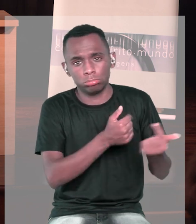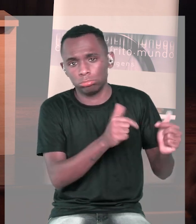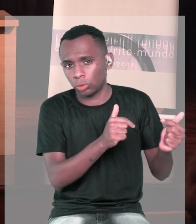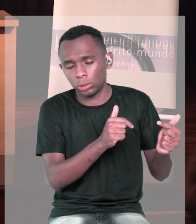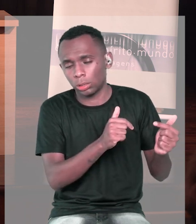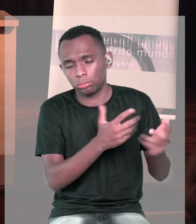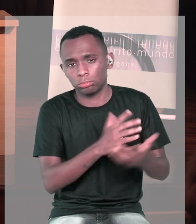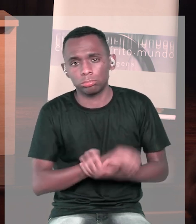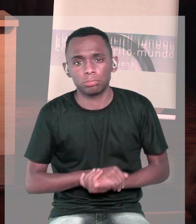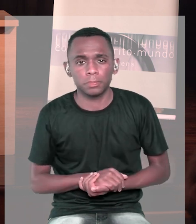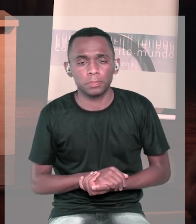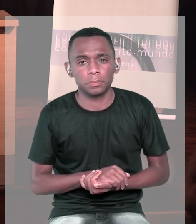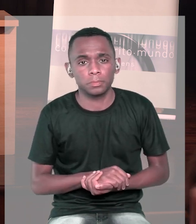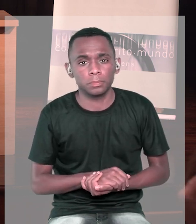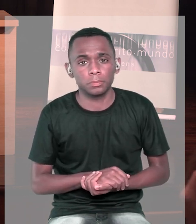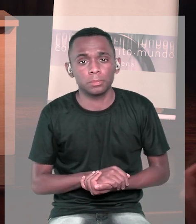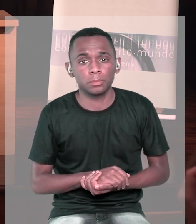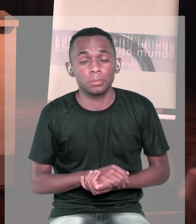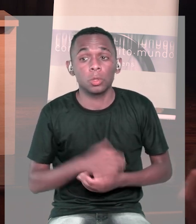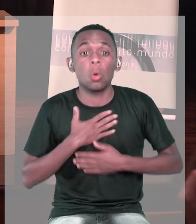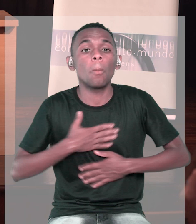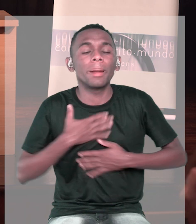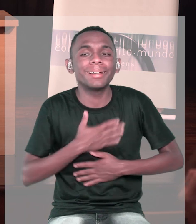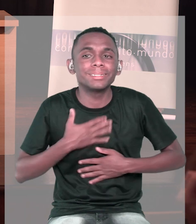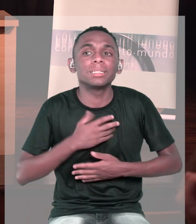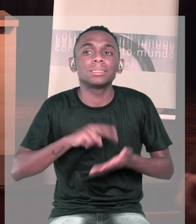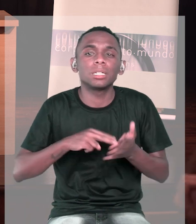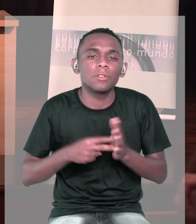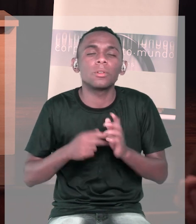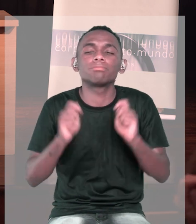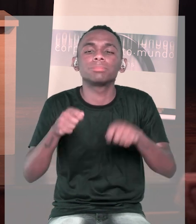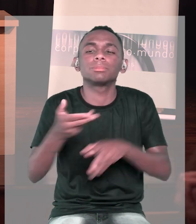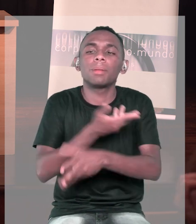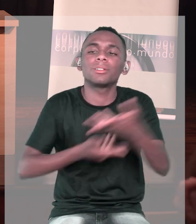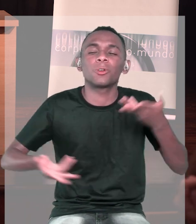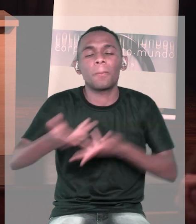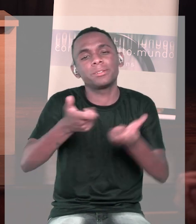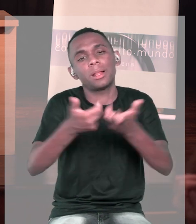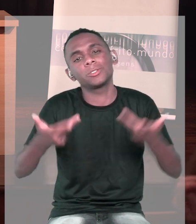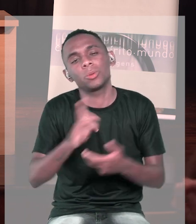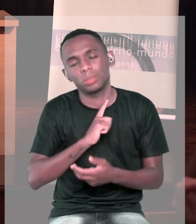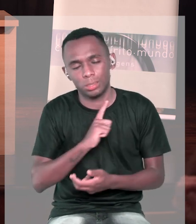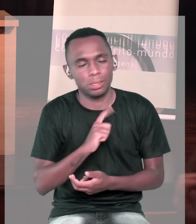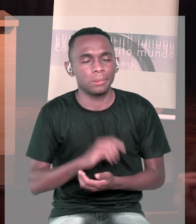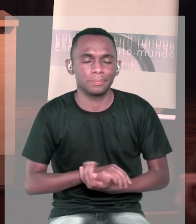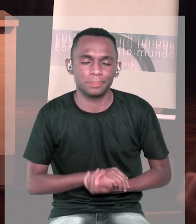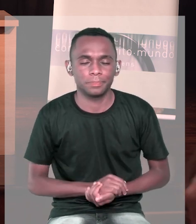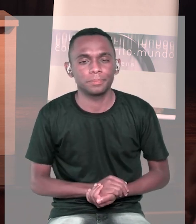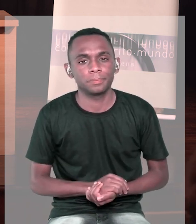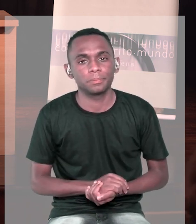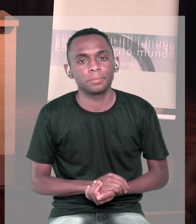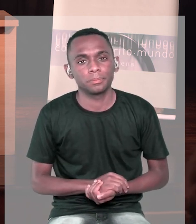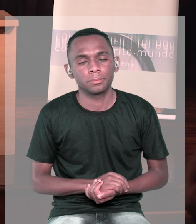plaisir du partage. Enquanto que o prazer seria o prazer de poder compartilhar. Alors, je vais